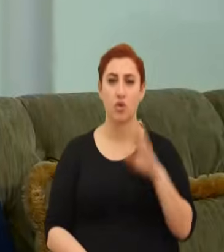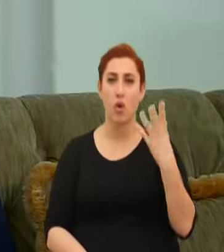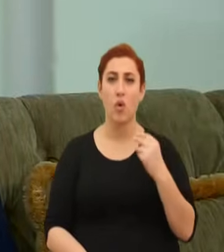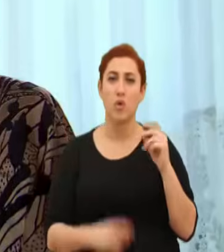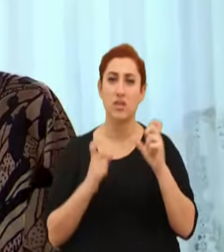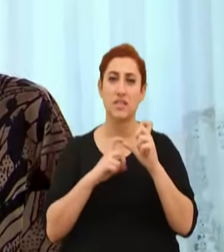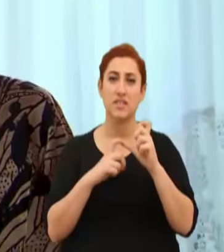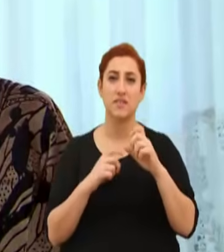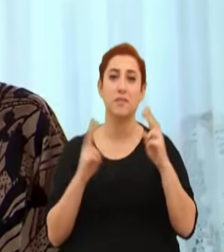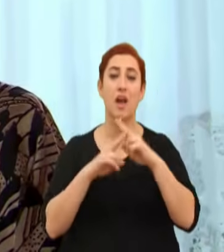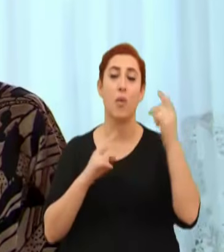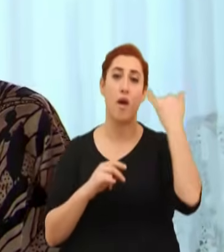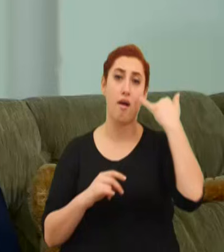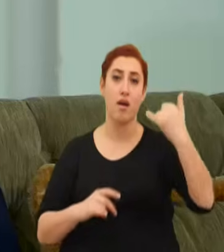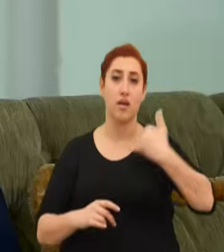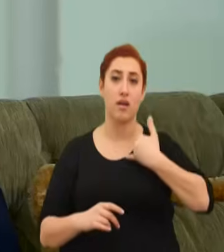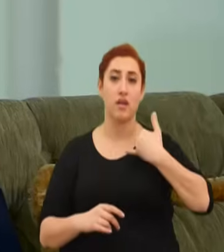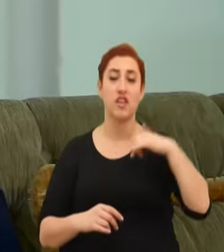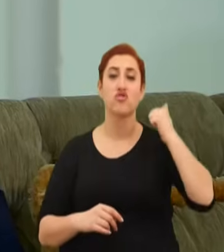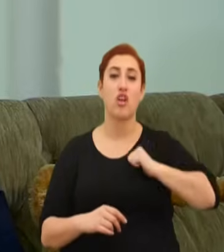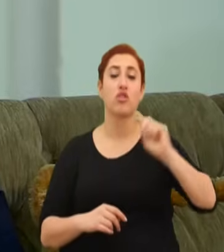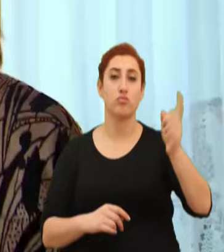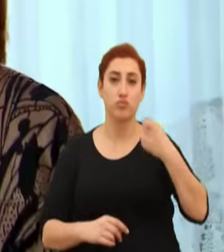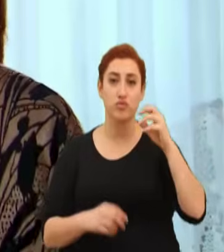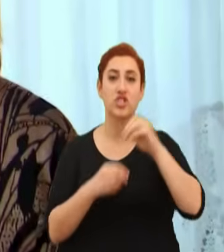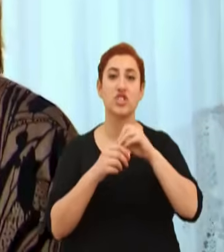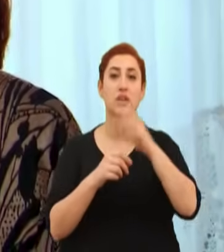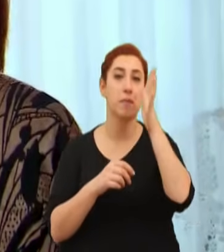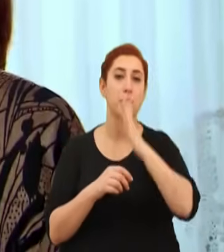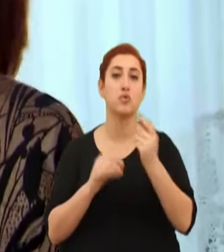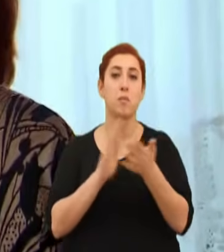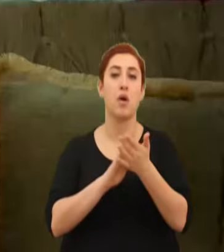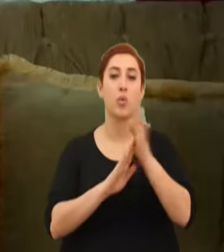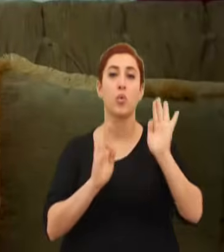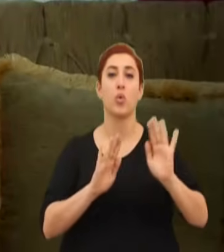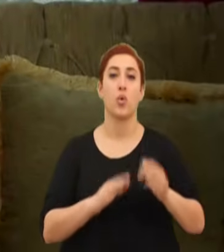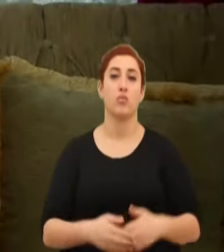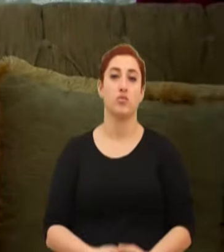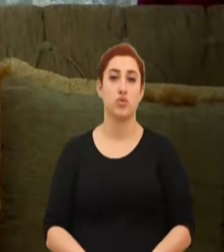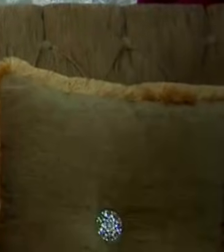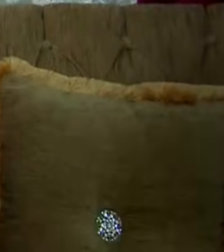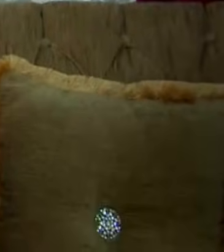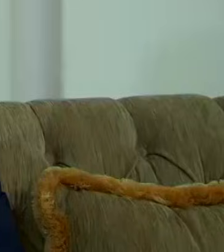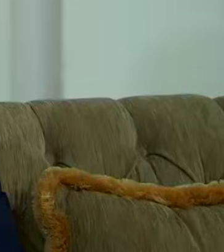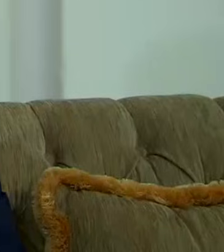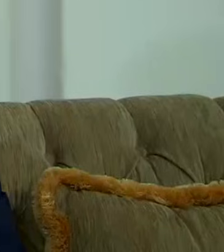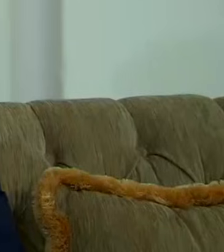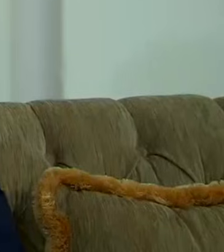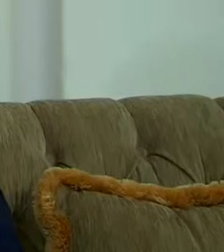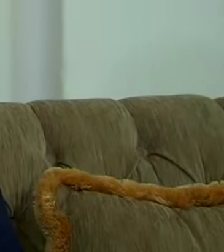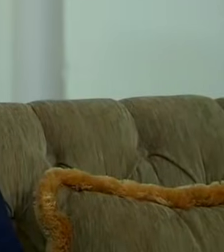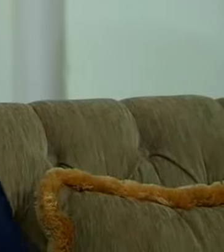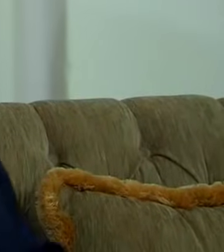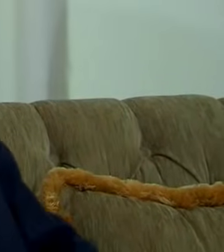Ne oldu Sevim? Karakoldan aradılar. Çanta bulunmuş, içinde 500 TL'miz de duruyormuş. Tuba'nın keyfi yerine geldi.